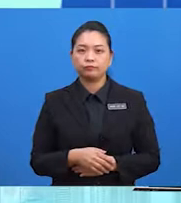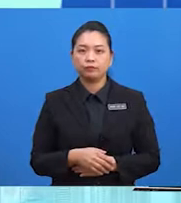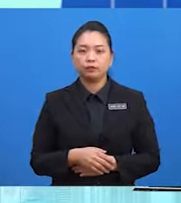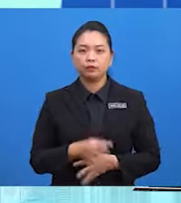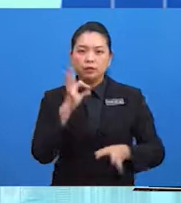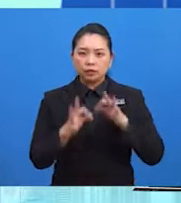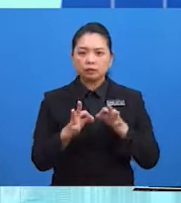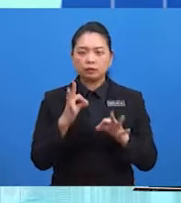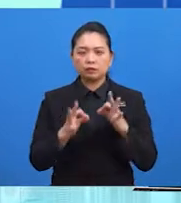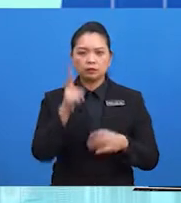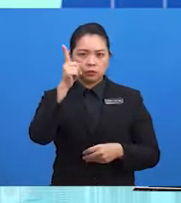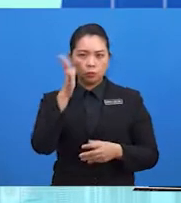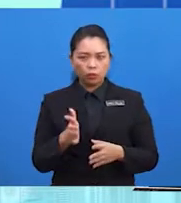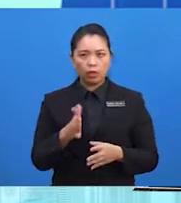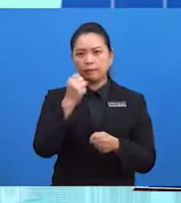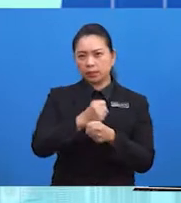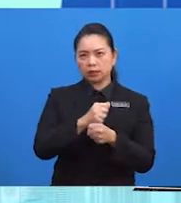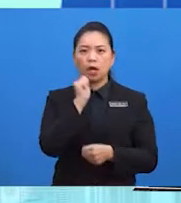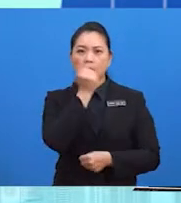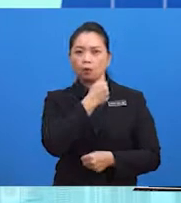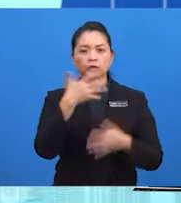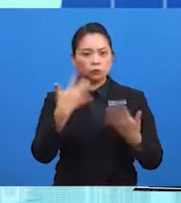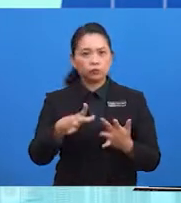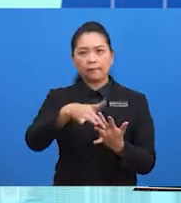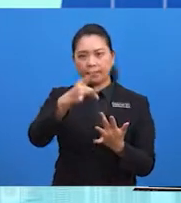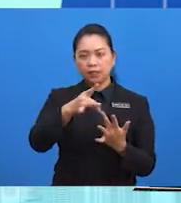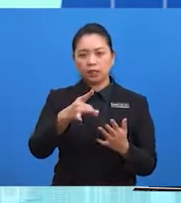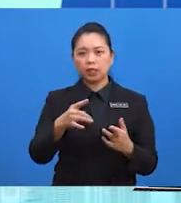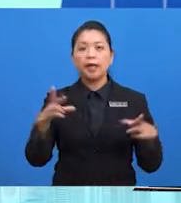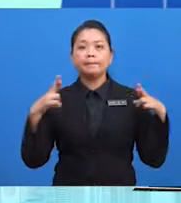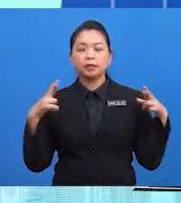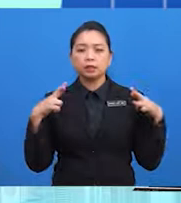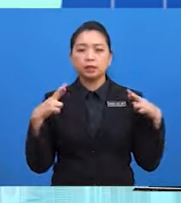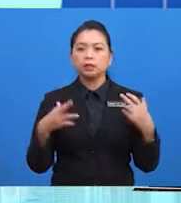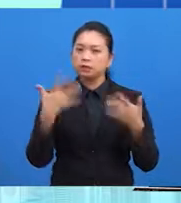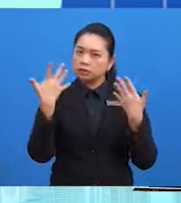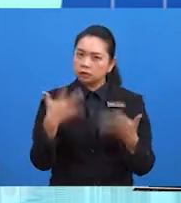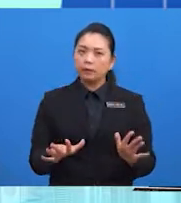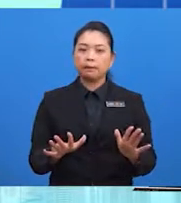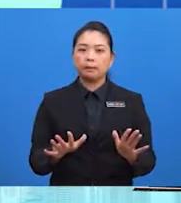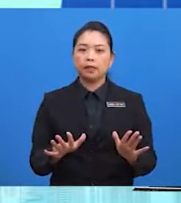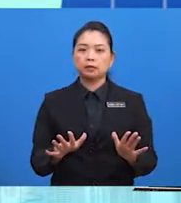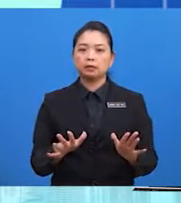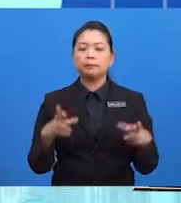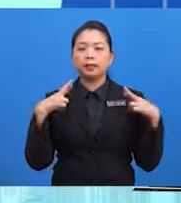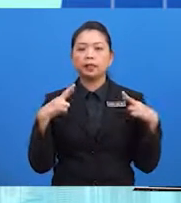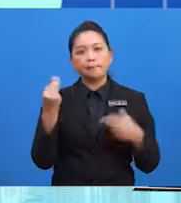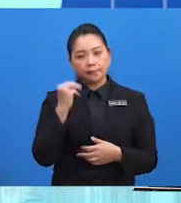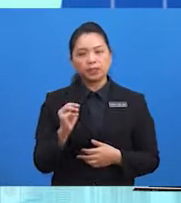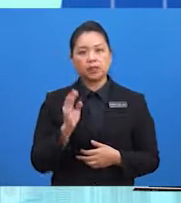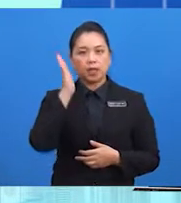Sekiranya seseorang kakitangan awam memilih skim pencen, maka selepas bersara mereka akan menikmati